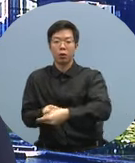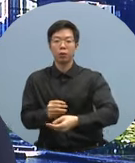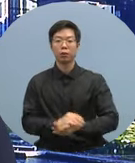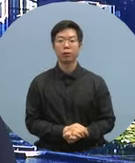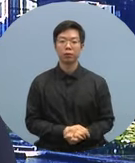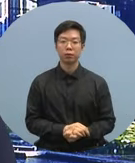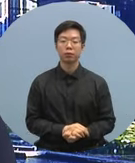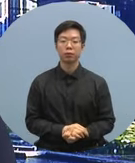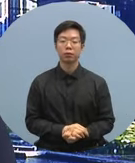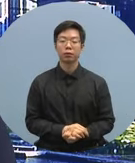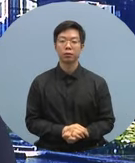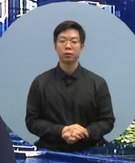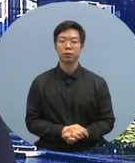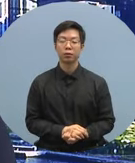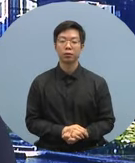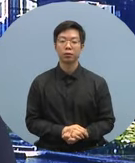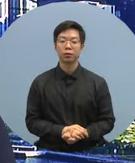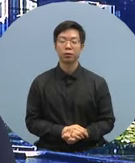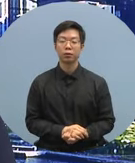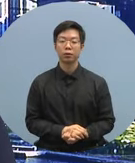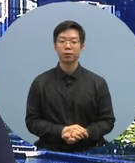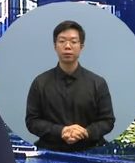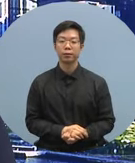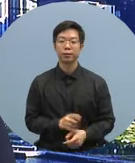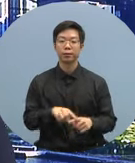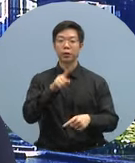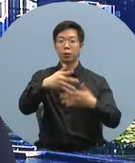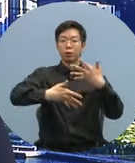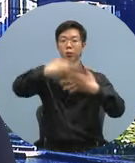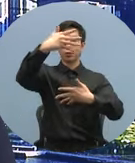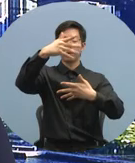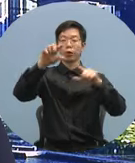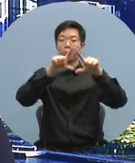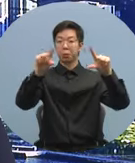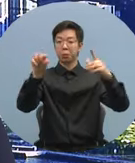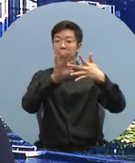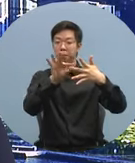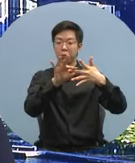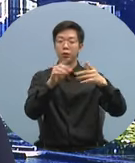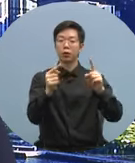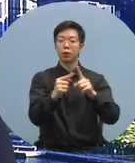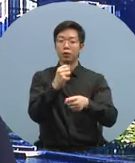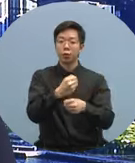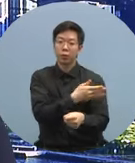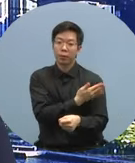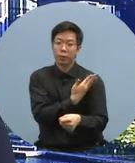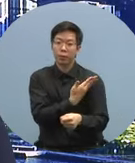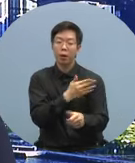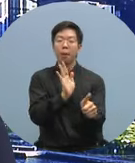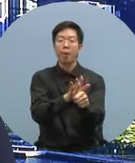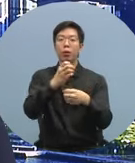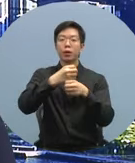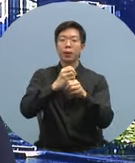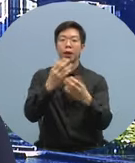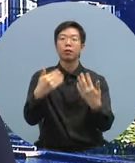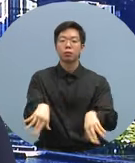都安排咗佢哋個同層，即係有做喺個同層做嘢嘅員工咧，都會做測試啦。